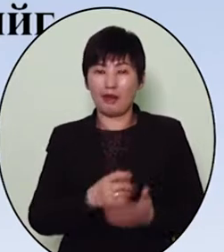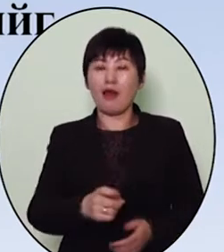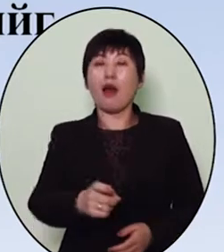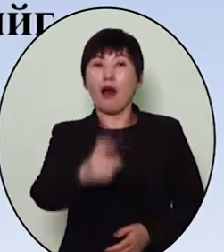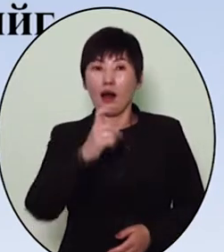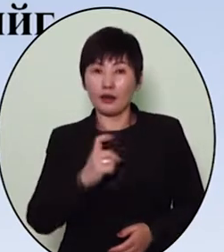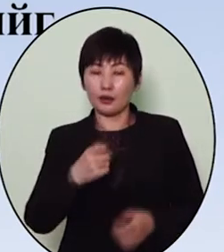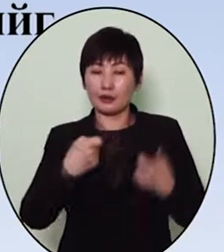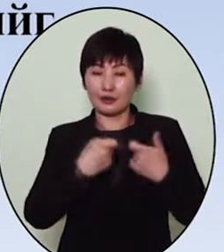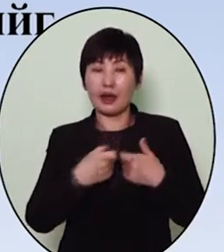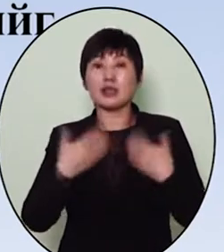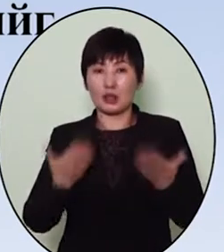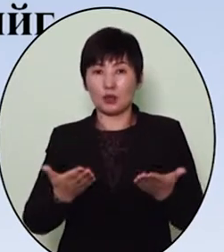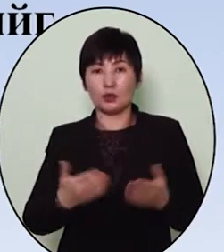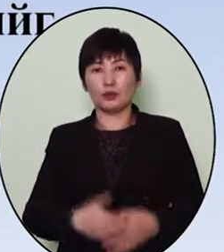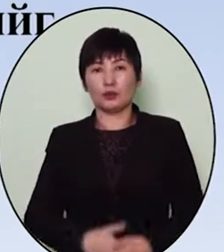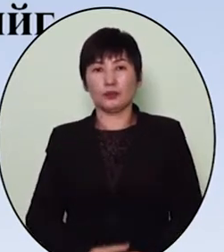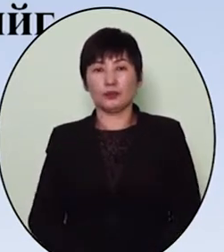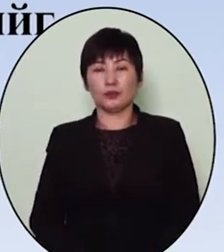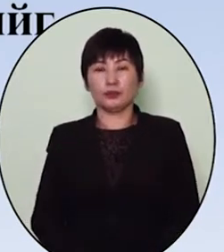хариулт та нарынхтай таарч байна уу?